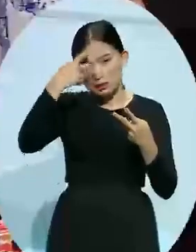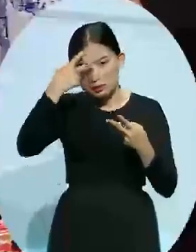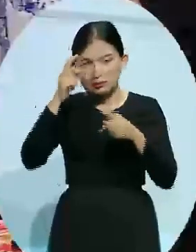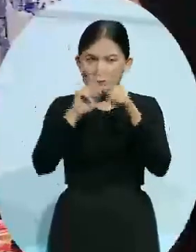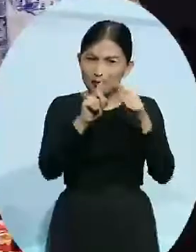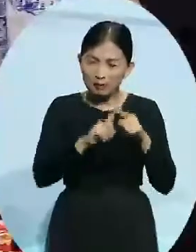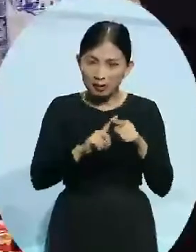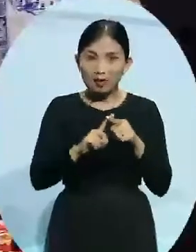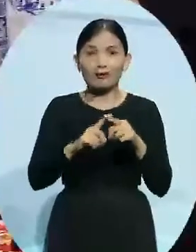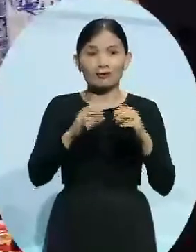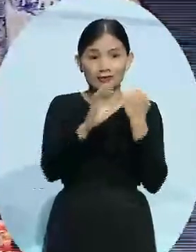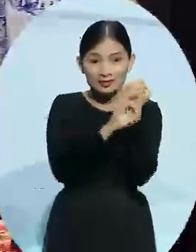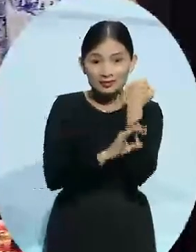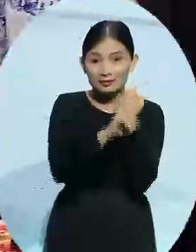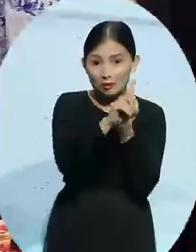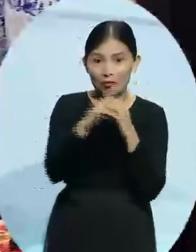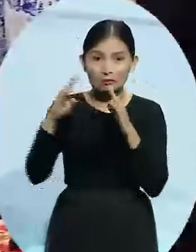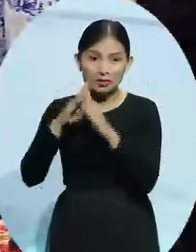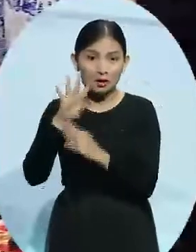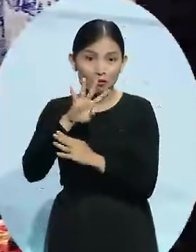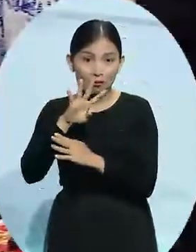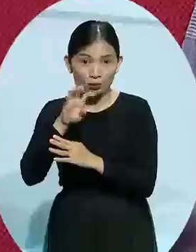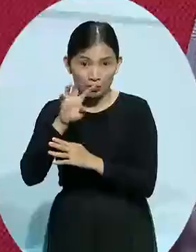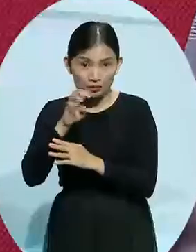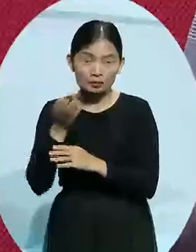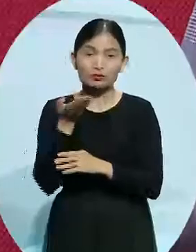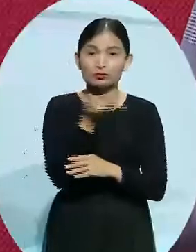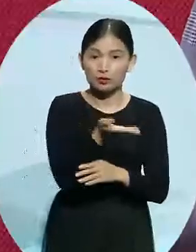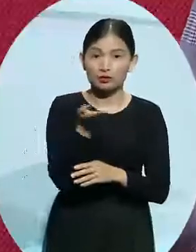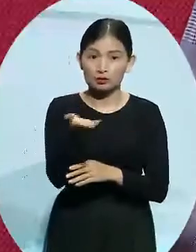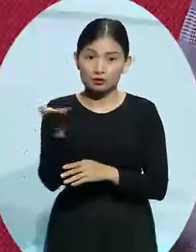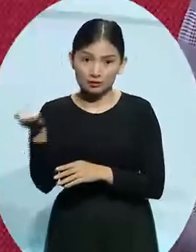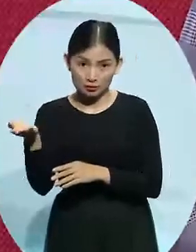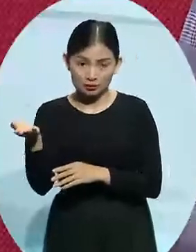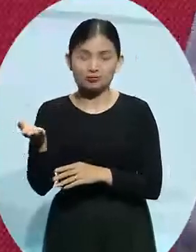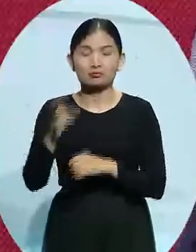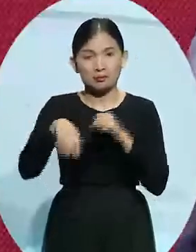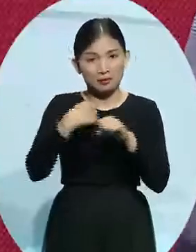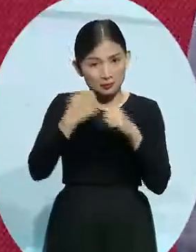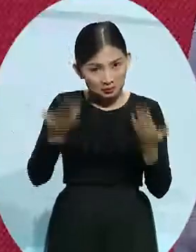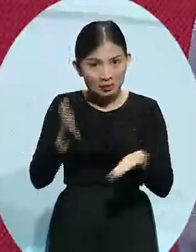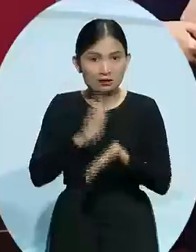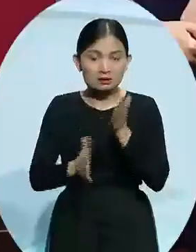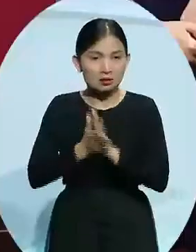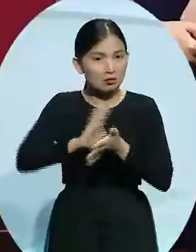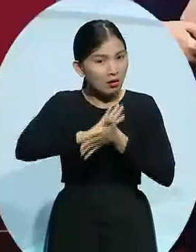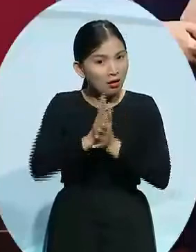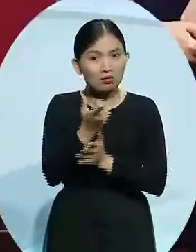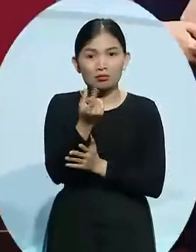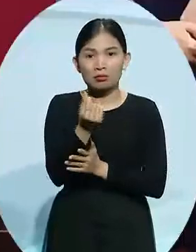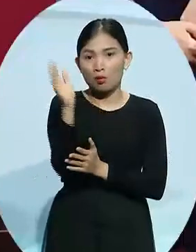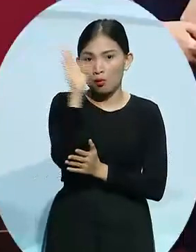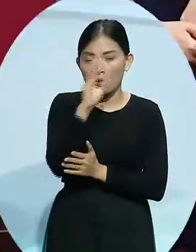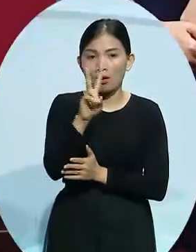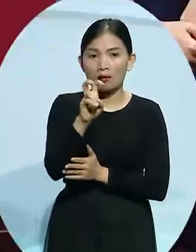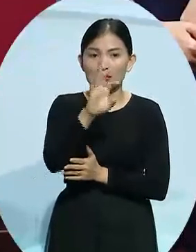đoàn kết mới. Dự kiến 400 căn nhà này sẽ được xây dựng hoàn thành trong năm nay với tổng kinh phí 20 tỷ đồng. Các địa phương được hỗ